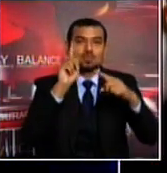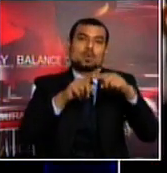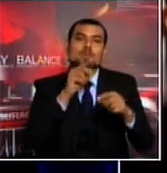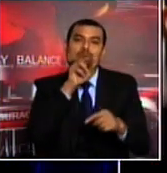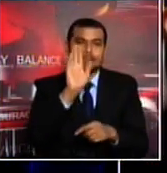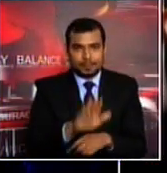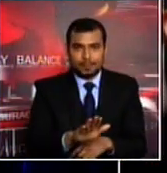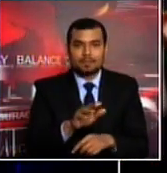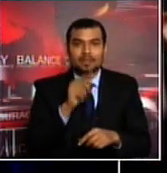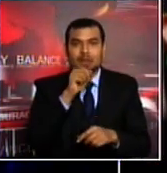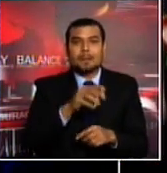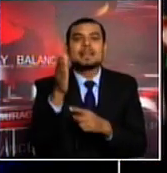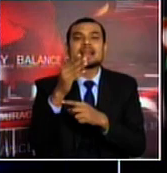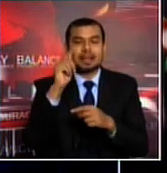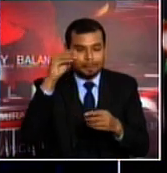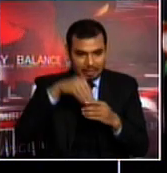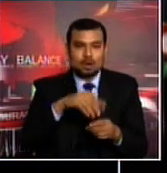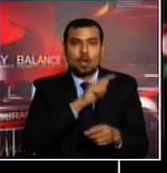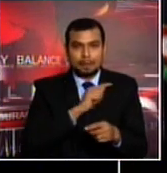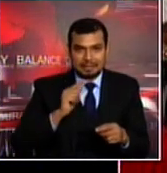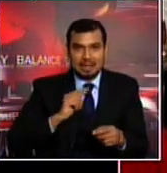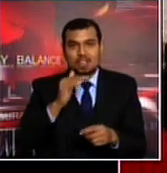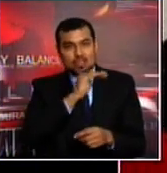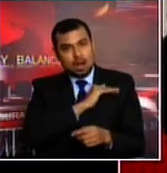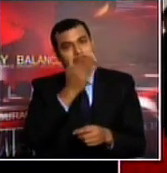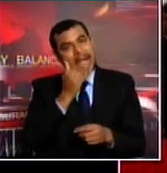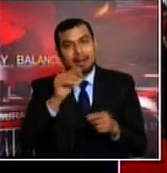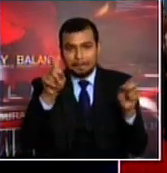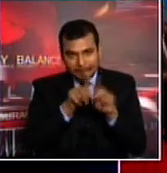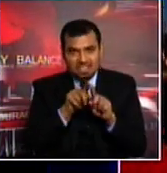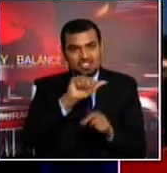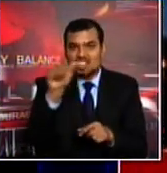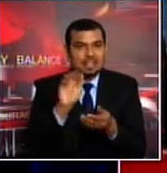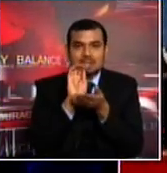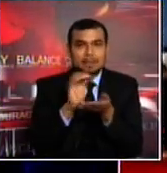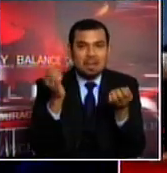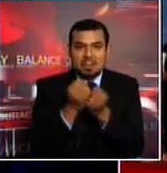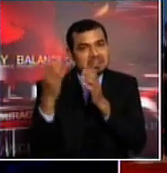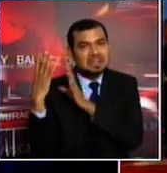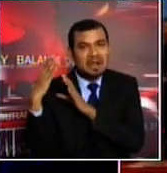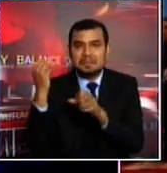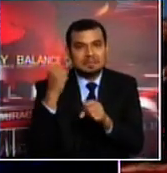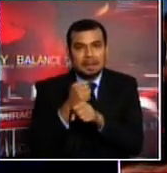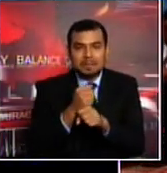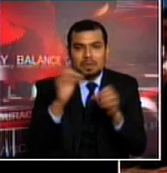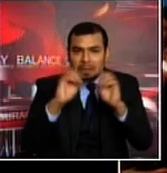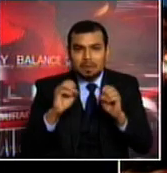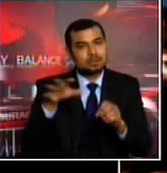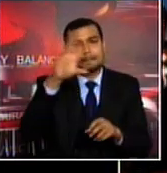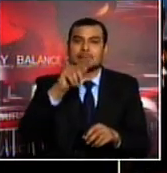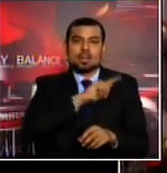दिनुभयो। मन्त्रालयका कर्मचारी तलब खाएर पनि जनताको सेवा गर्ने भूमिकामा रहेकाले सबै